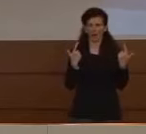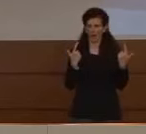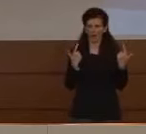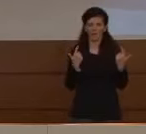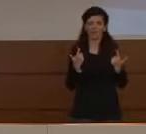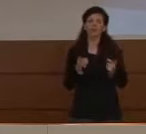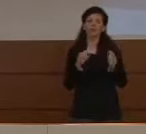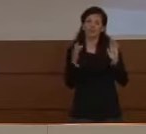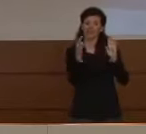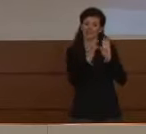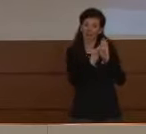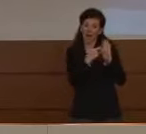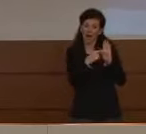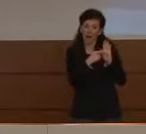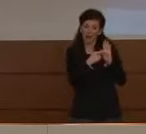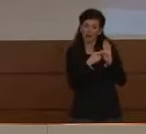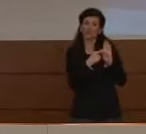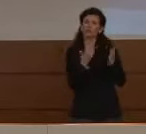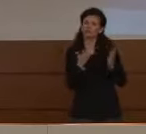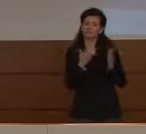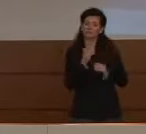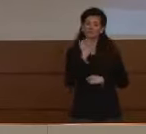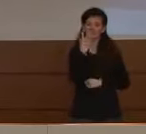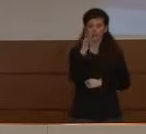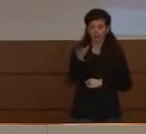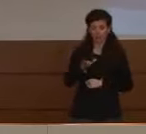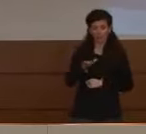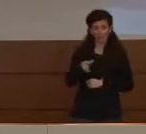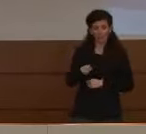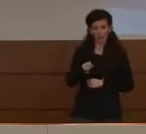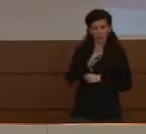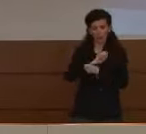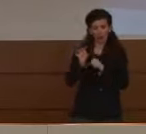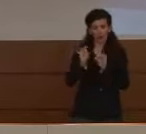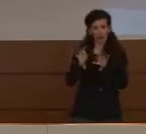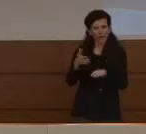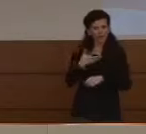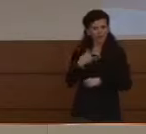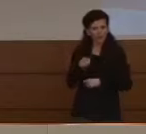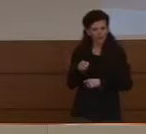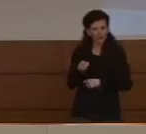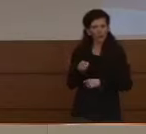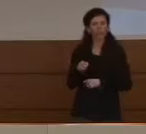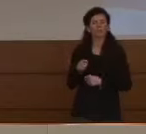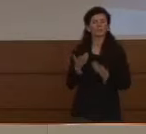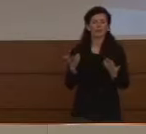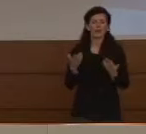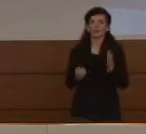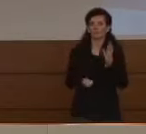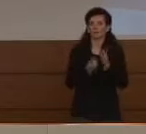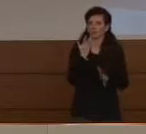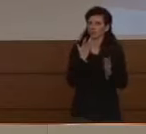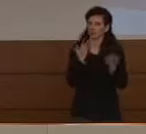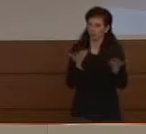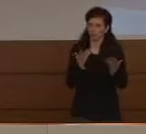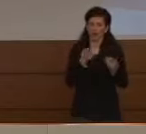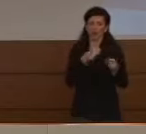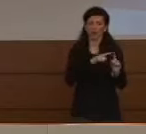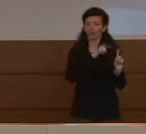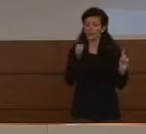e se un bambino contrae il coronavirus per fortuna ad oggi si tratta di situazioni cliniche